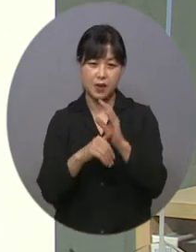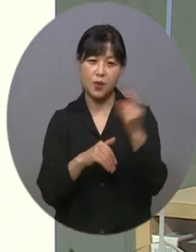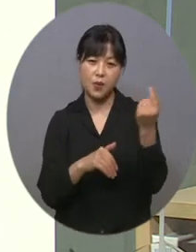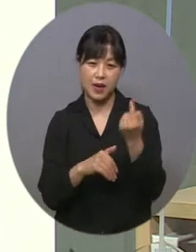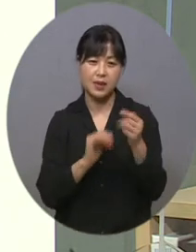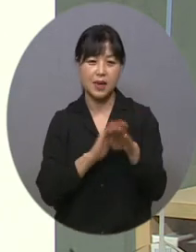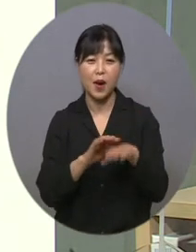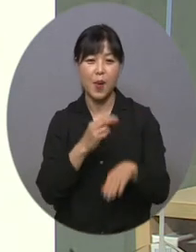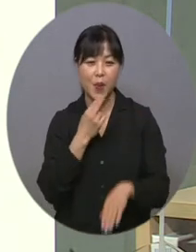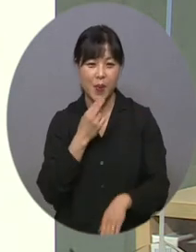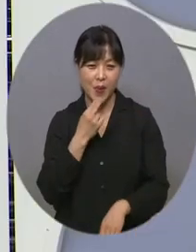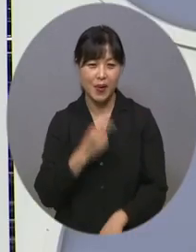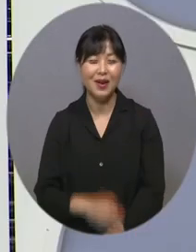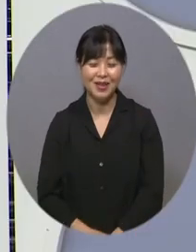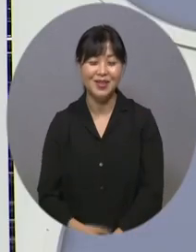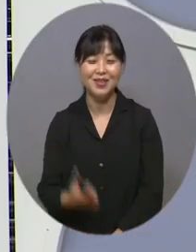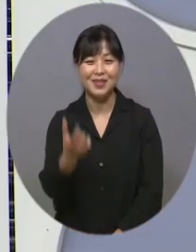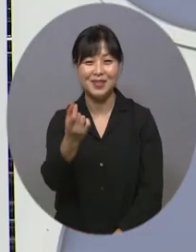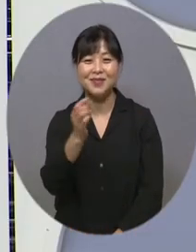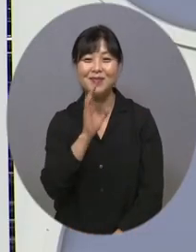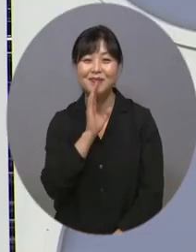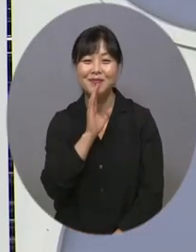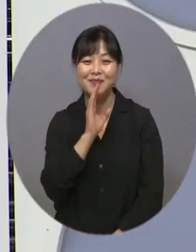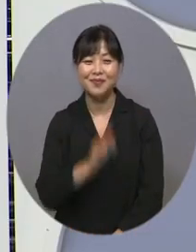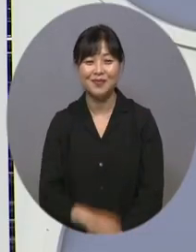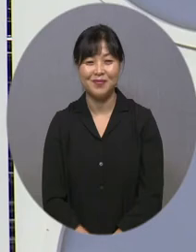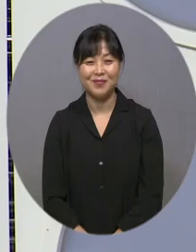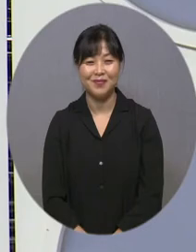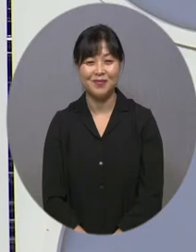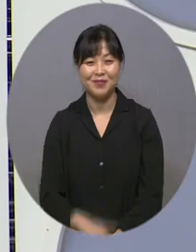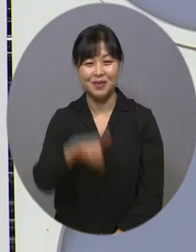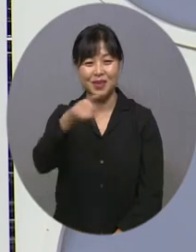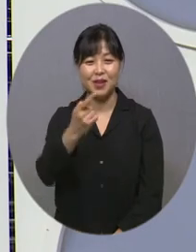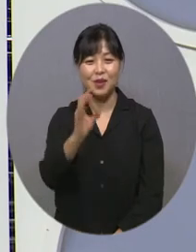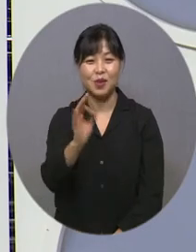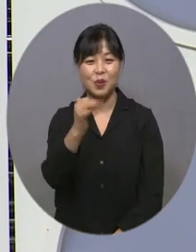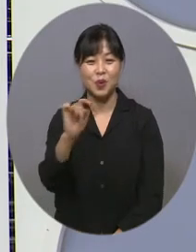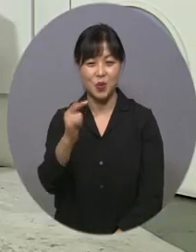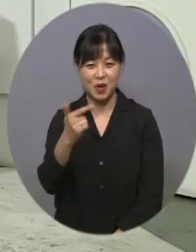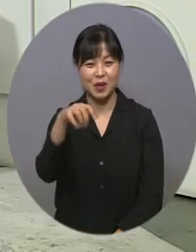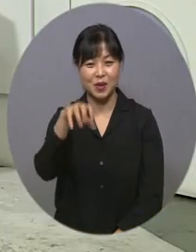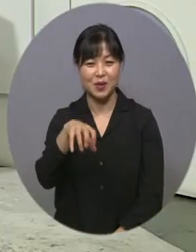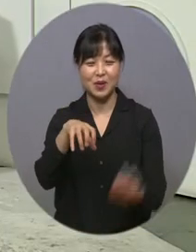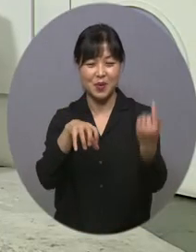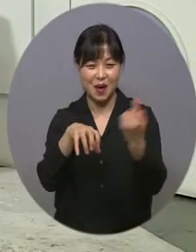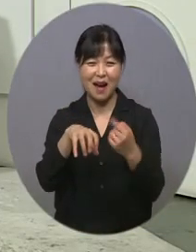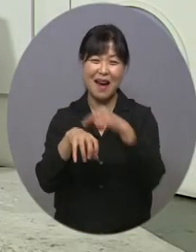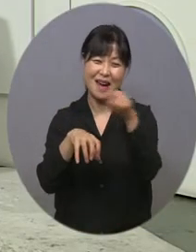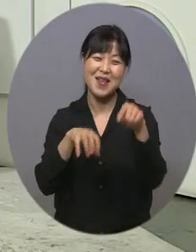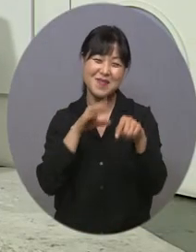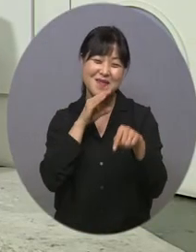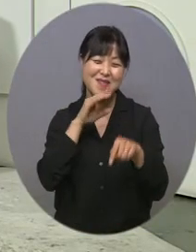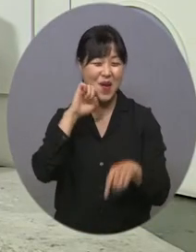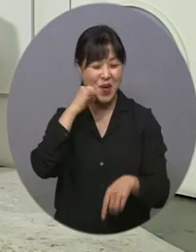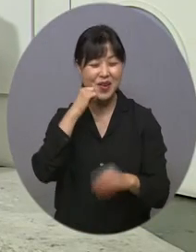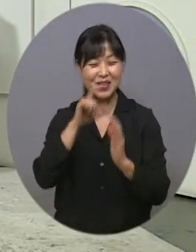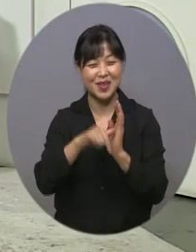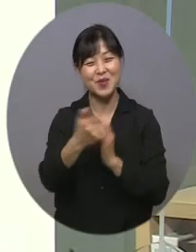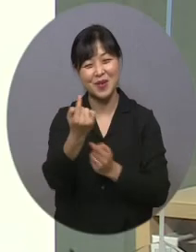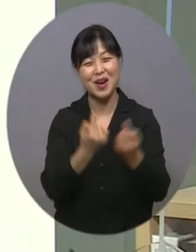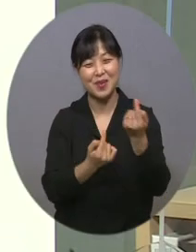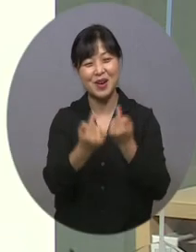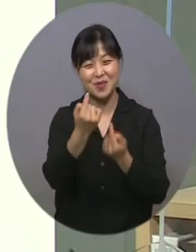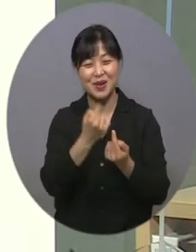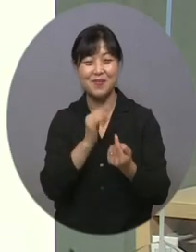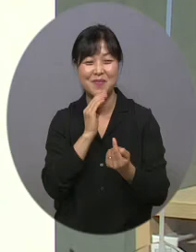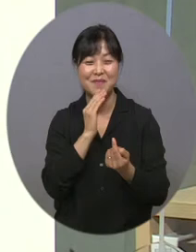찾고 그런 경향이 없잖아요. 때 있죠. 예. 공간을 찾게 되는. 그건 인지상정 아니겠습니까? 그런데 이제 그런 예.